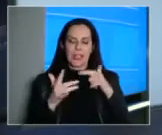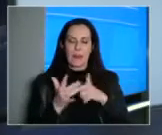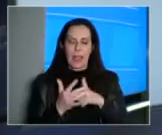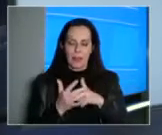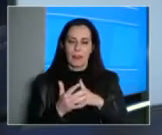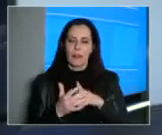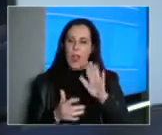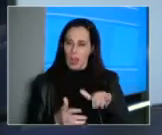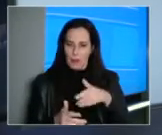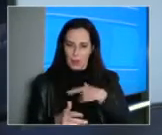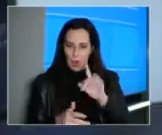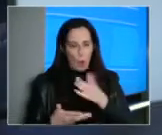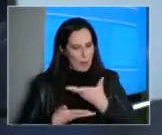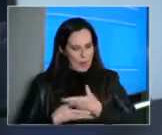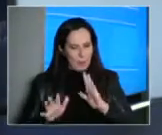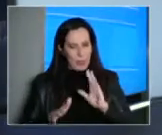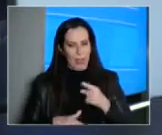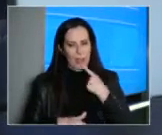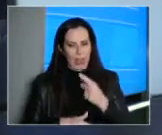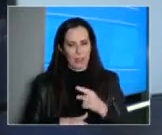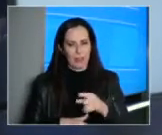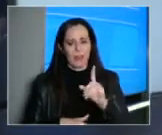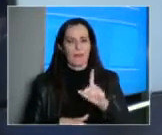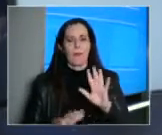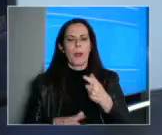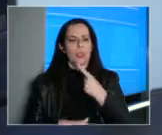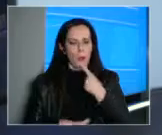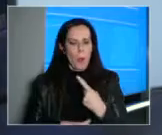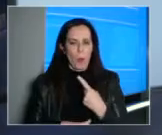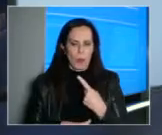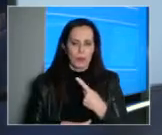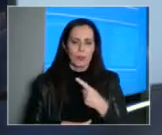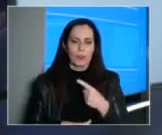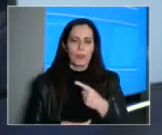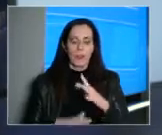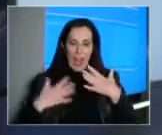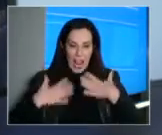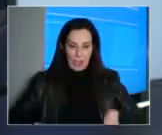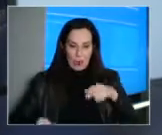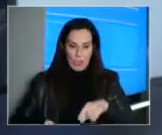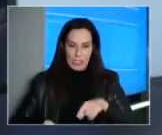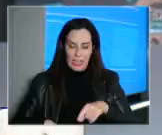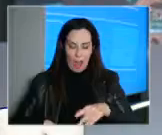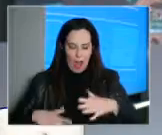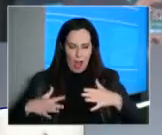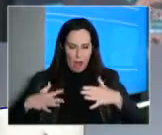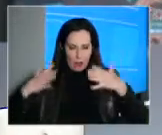כנגד, שאגב אני לא כל כך מקבל אותו, אני חייב להגיד לך, אבל מה שהם אומרים זה שצורת הלבוש הזאת, נאמר